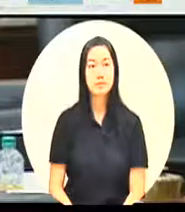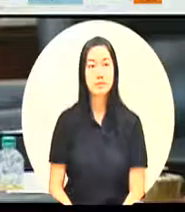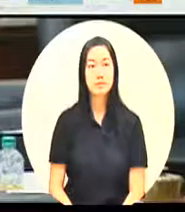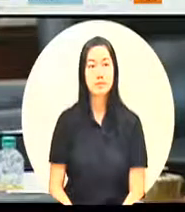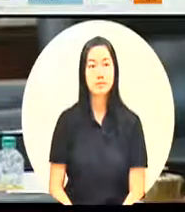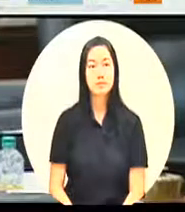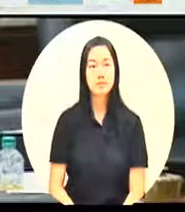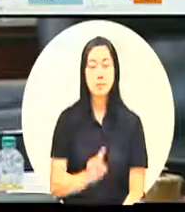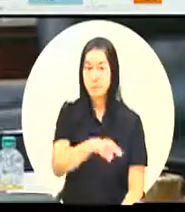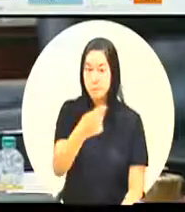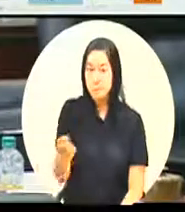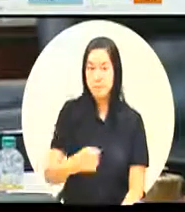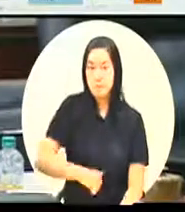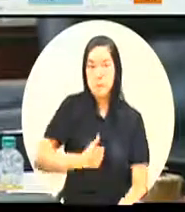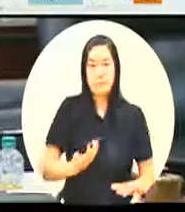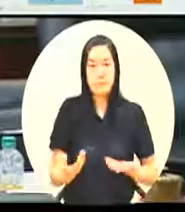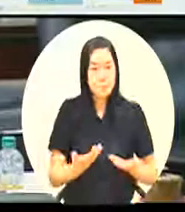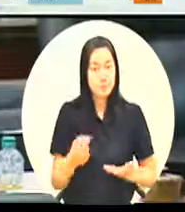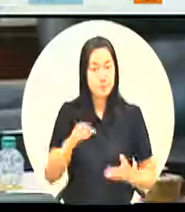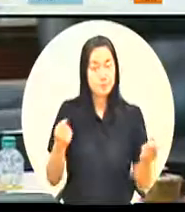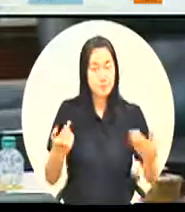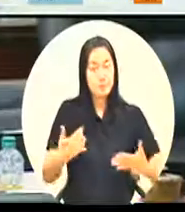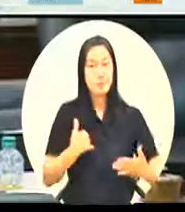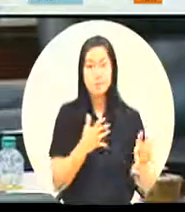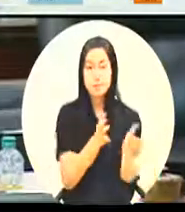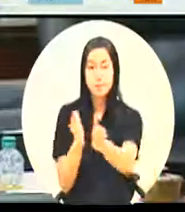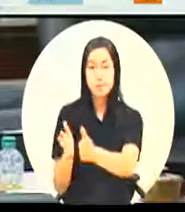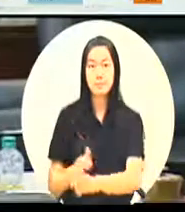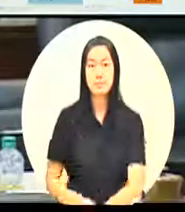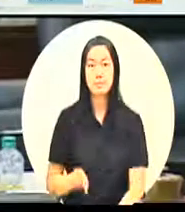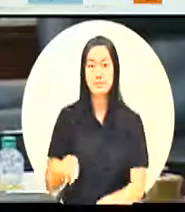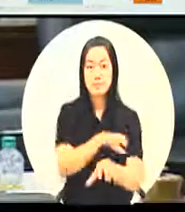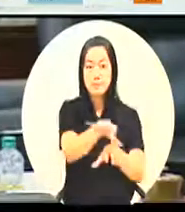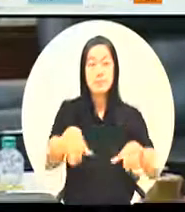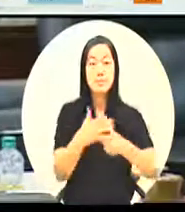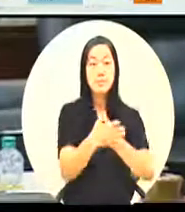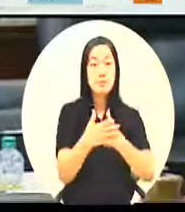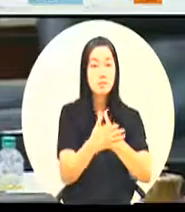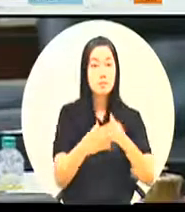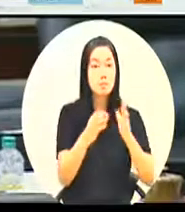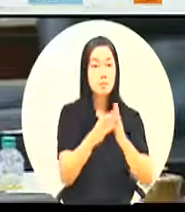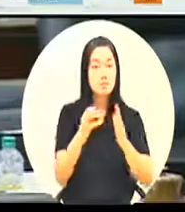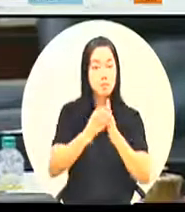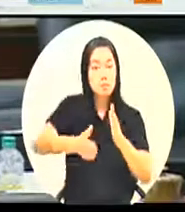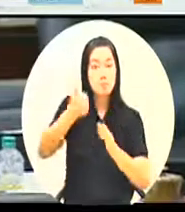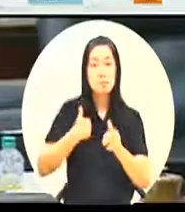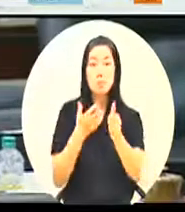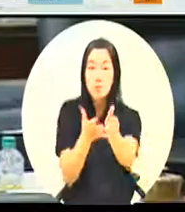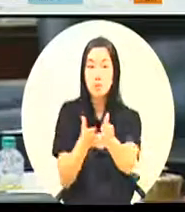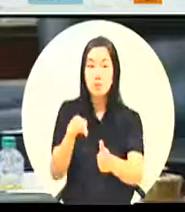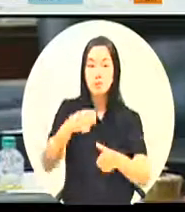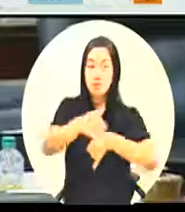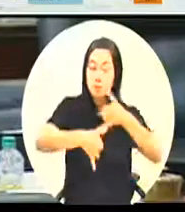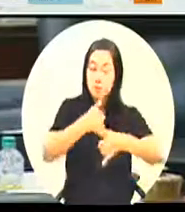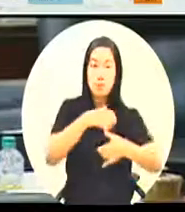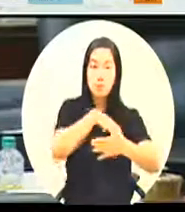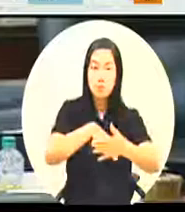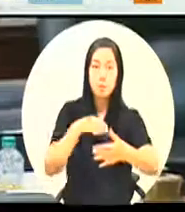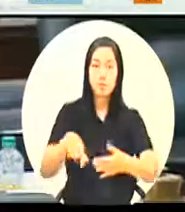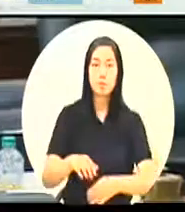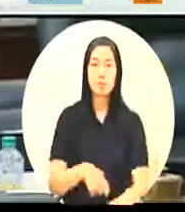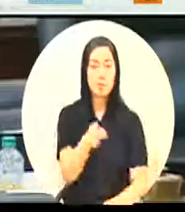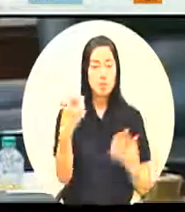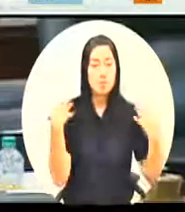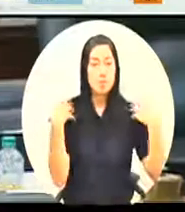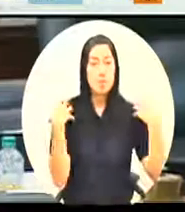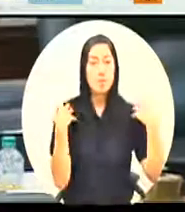下来我问实务上的一些问题我想请教一下环保局局长就是说在这个活动里面环保局扮演的是怎样